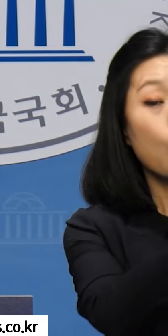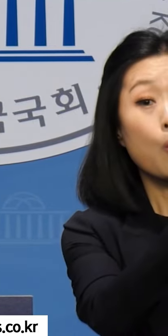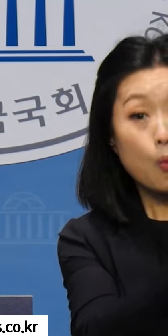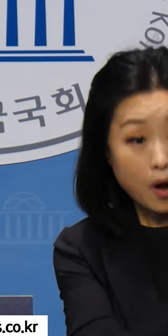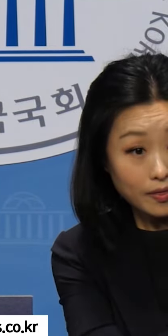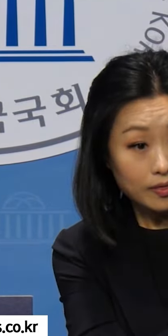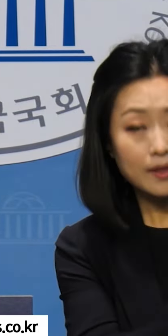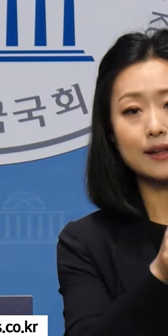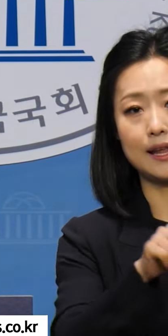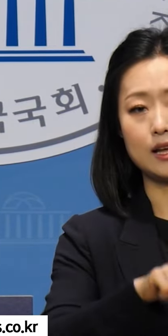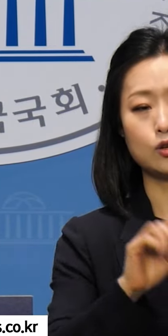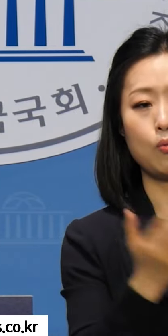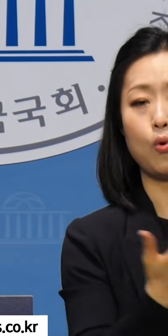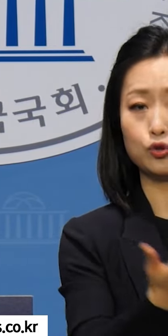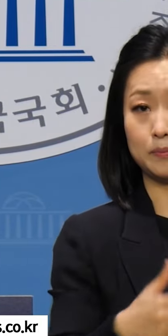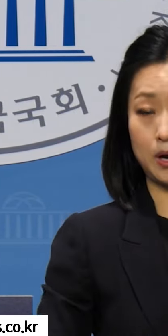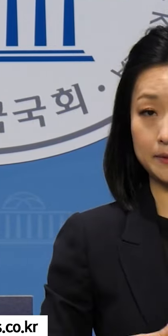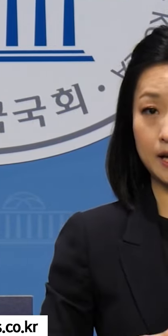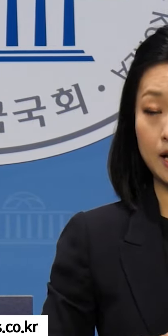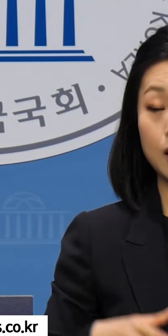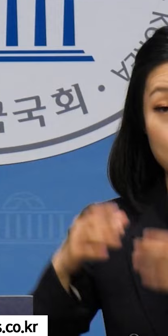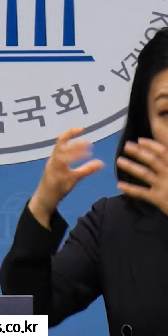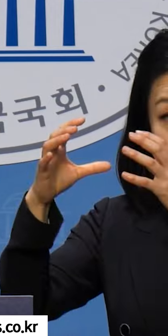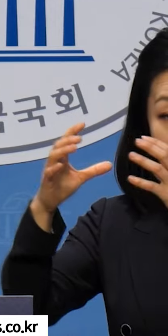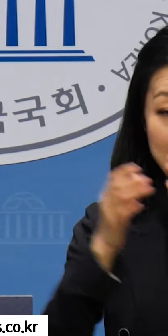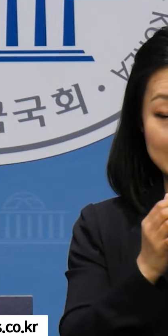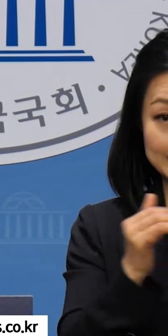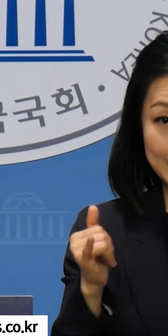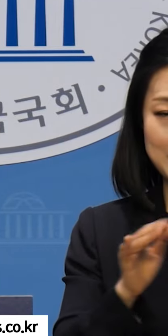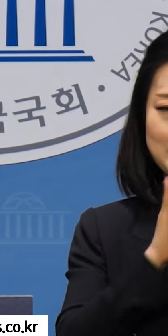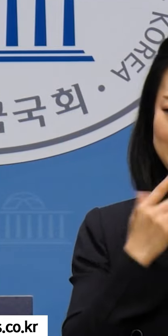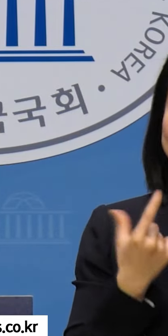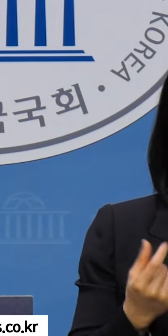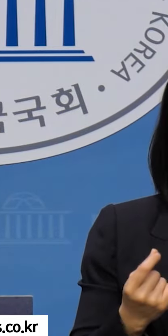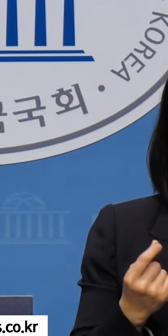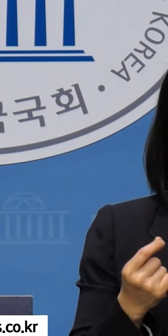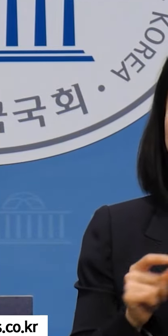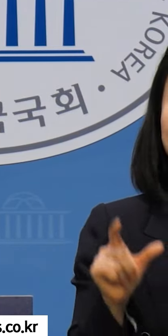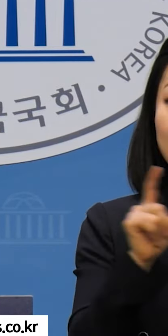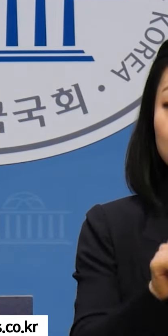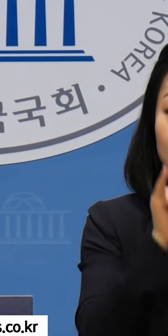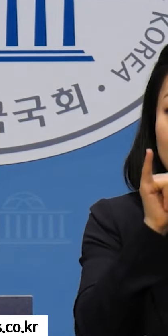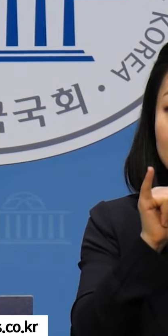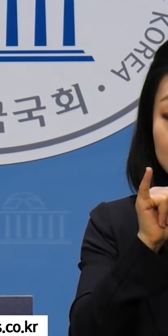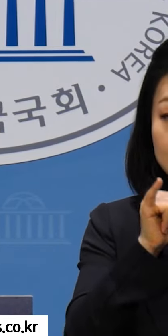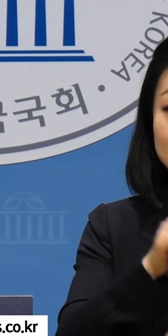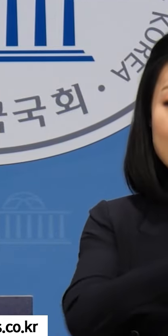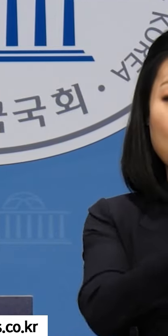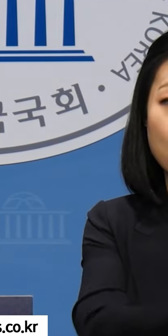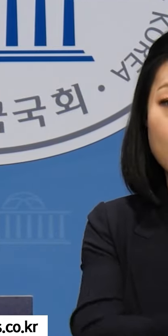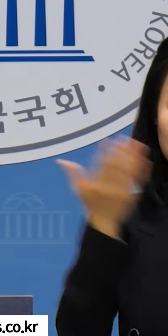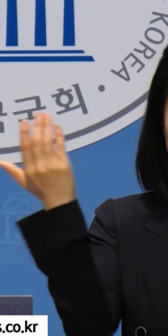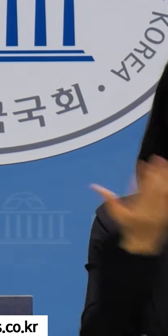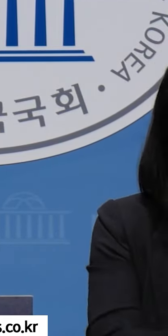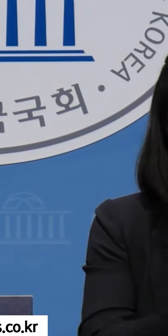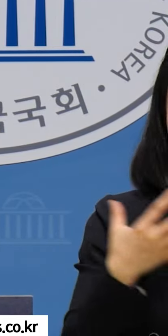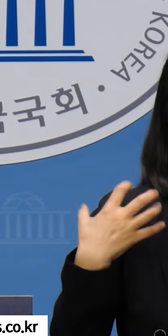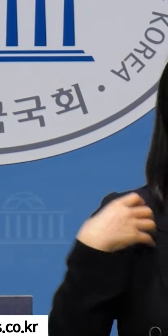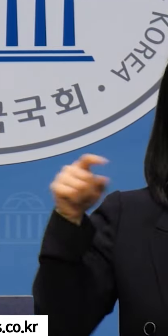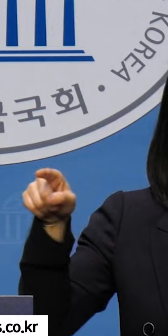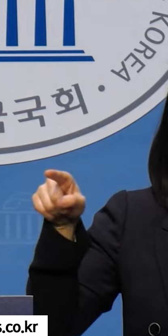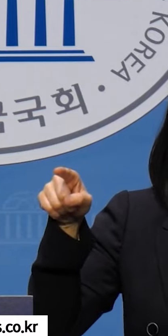합니다 국가는 국민이 사람답게 살 수 있는 여건을 만들어 줘야 할 의무가 있다 국민은